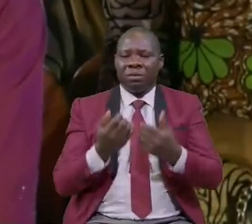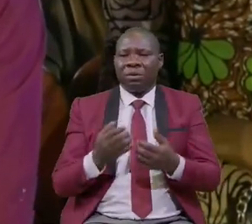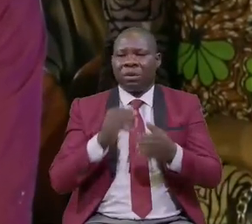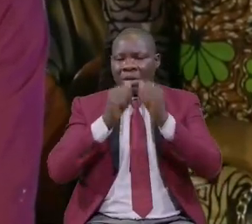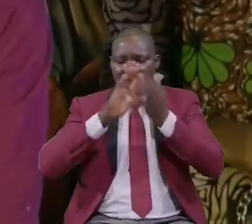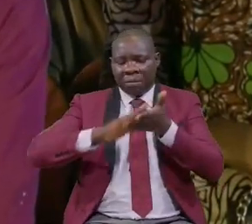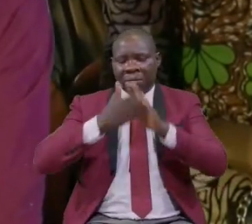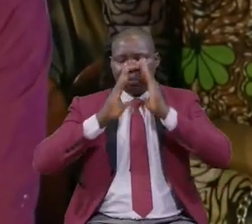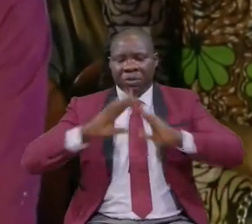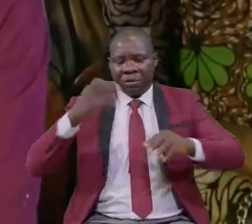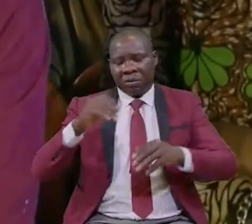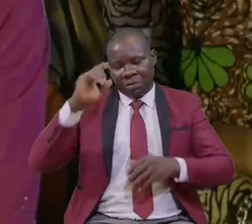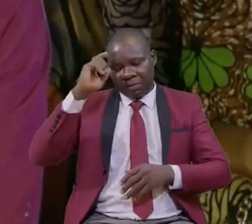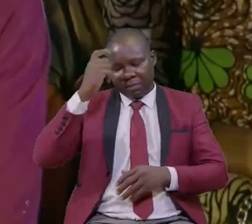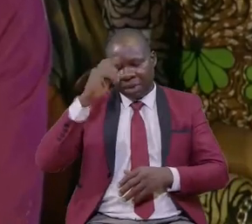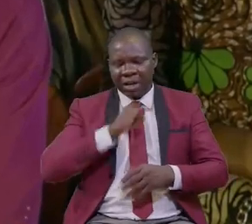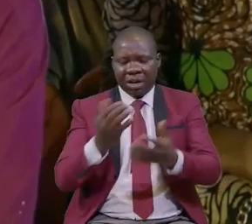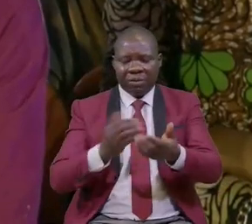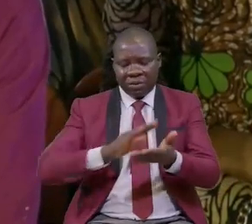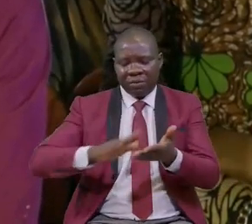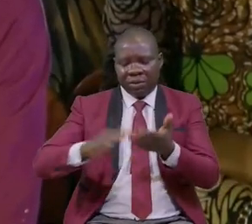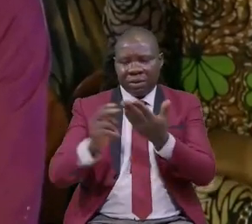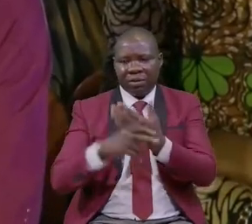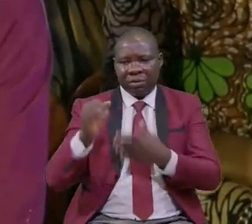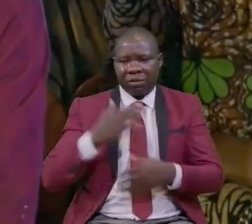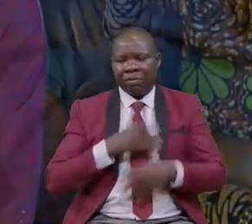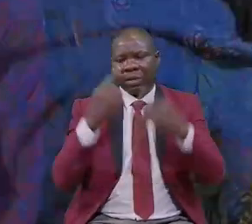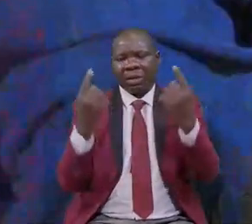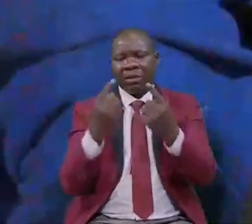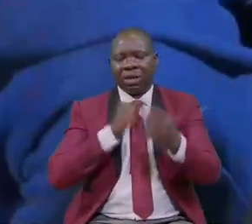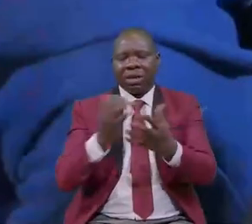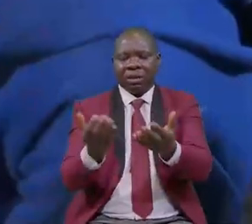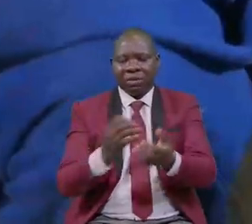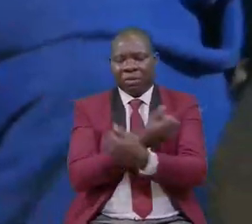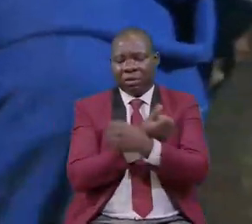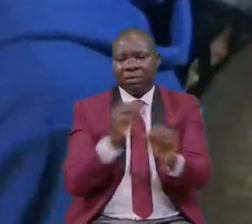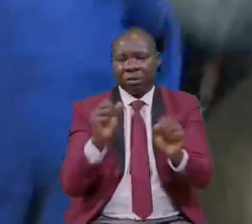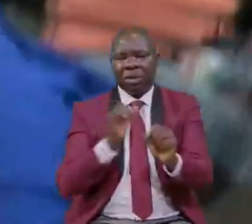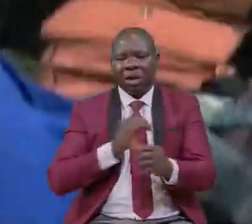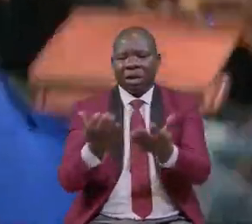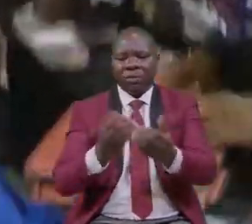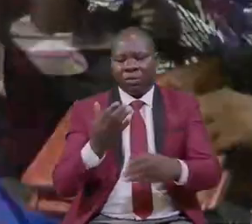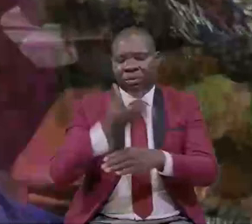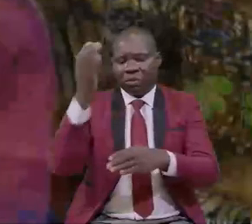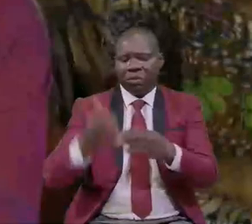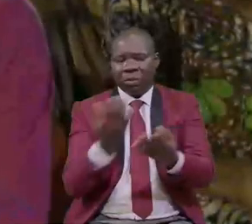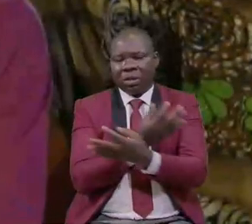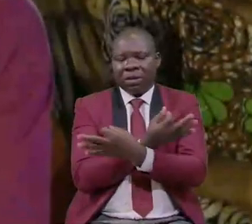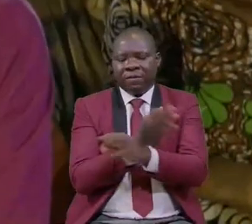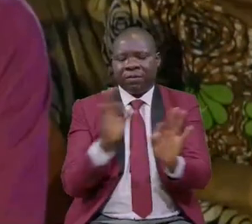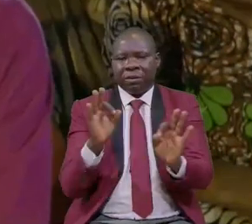cœur. Je veux le pardon de mes péchés. Je veux le salut. Je veux la libération